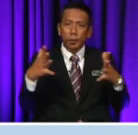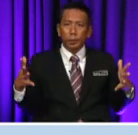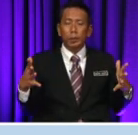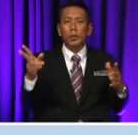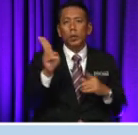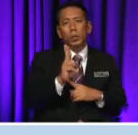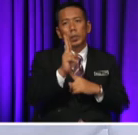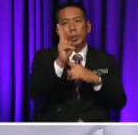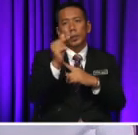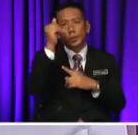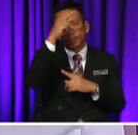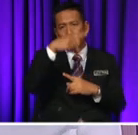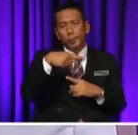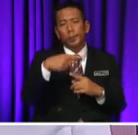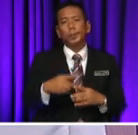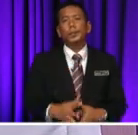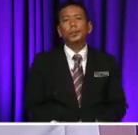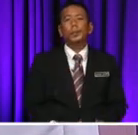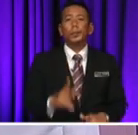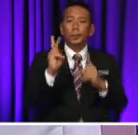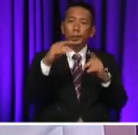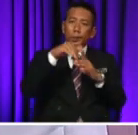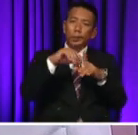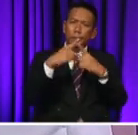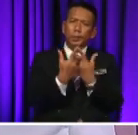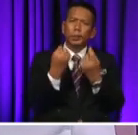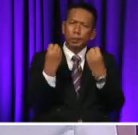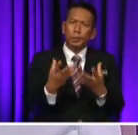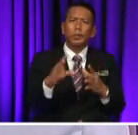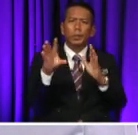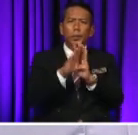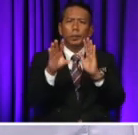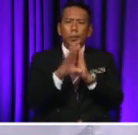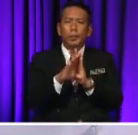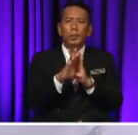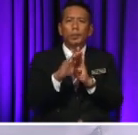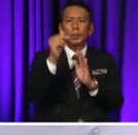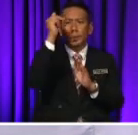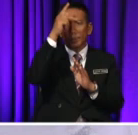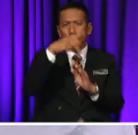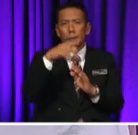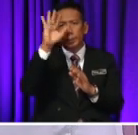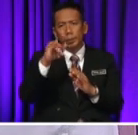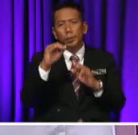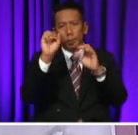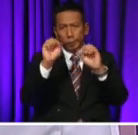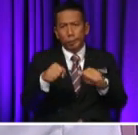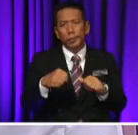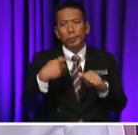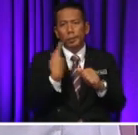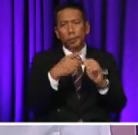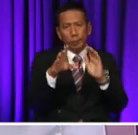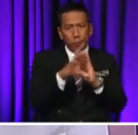Mahmudah Jadi kalau dalam kelas banyak contoh-contoh akhlak Mahmudah yang kita boleh contoh